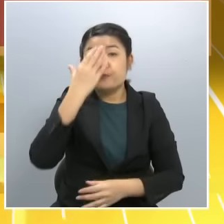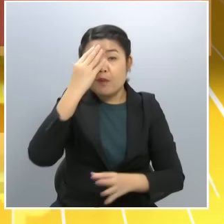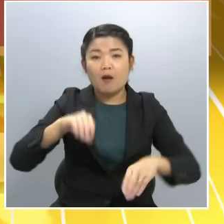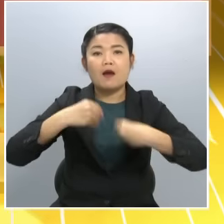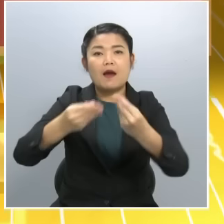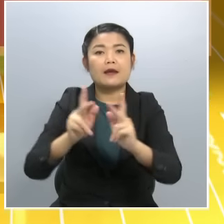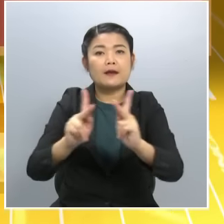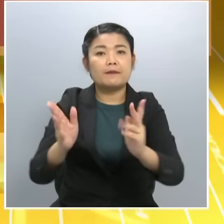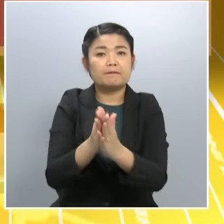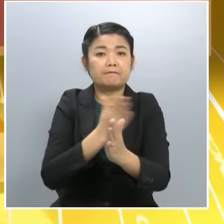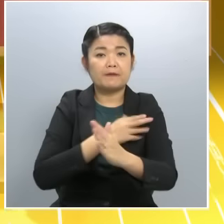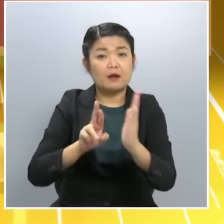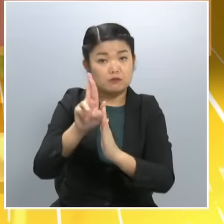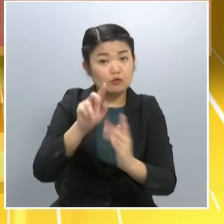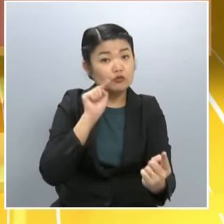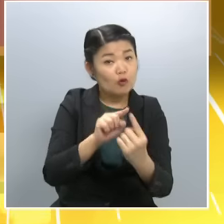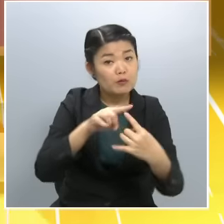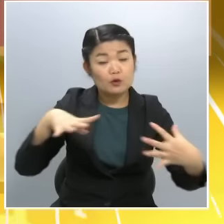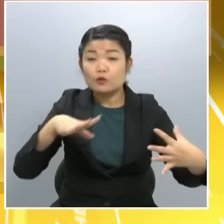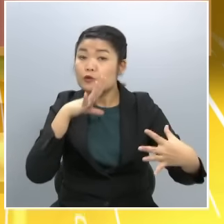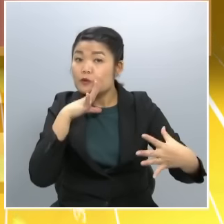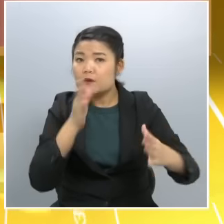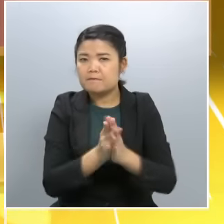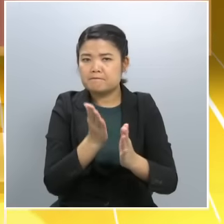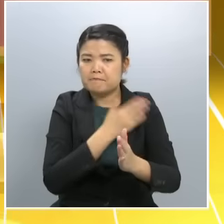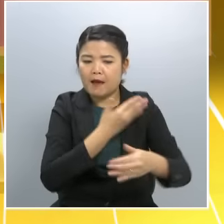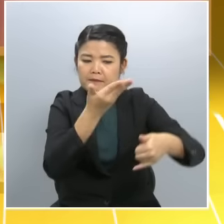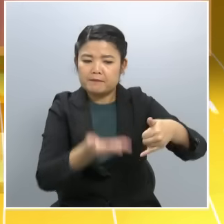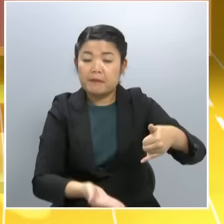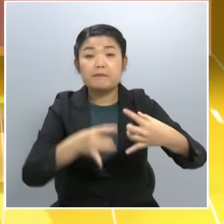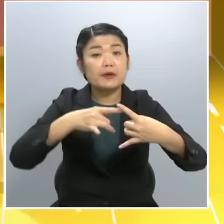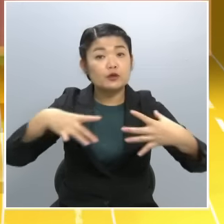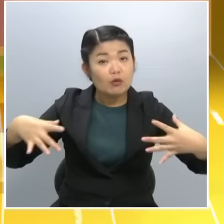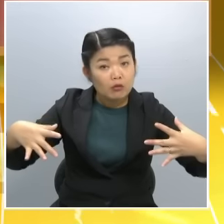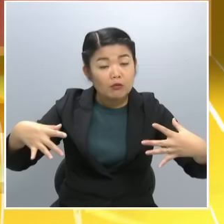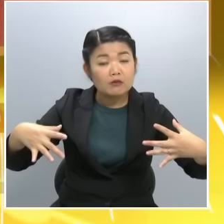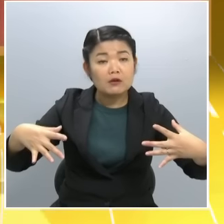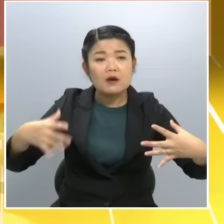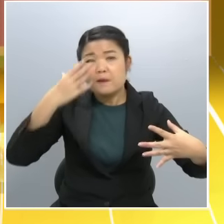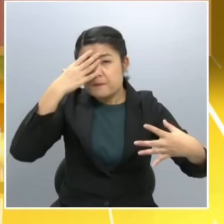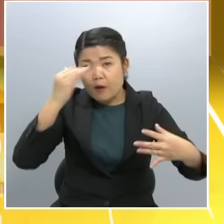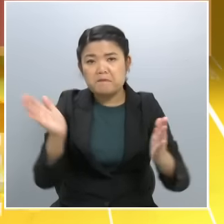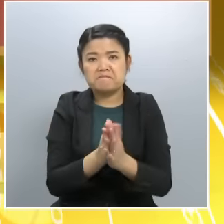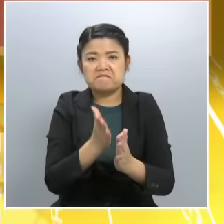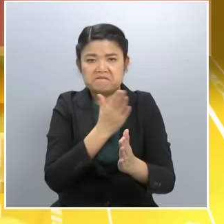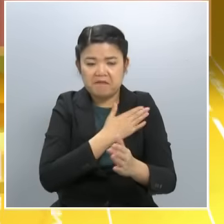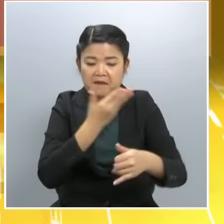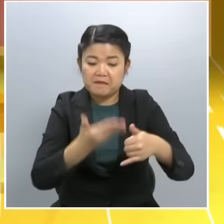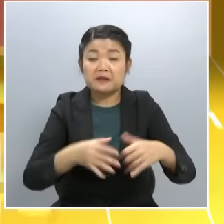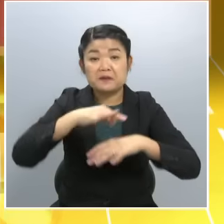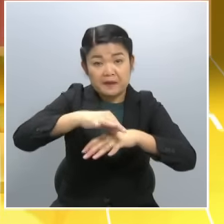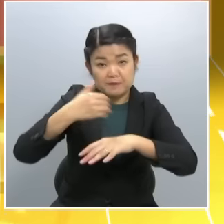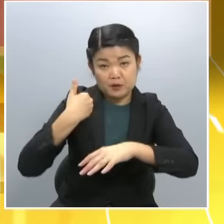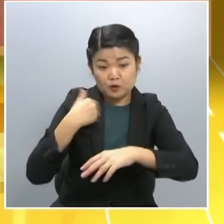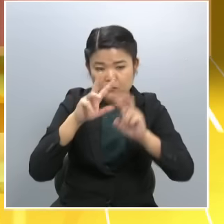เหมาะกับการเป็นสมณะหรือไม่ถ้าไม่เหมาะในฐานะที่พระววชิรเมธีเป็นพระสังฆาธิการถ้าสอบแล้วมีความ